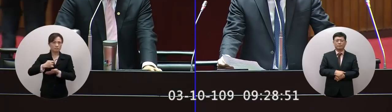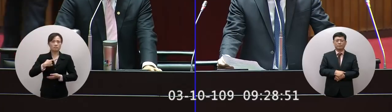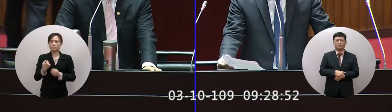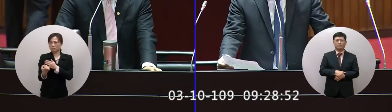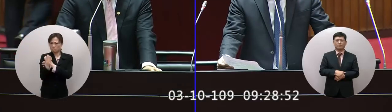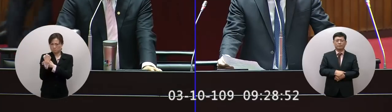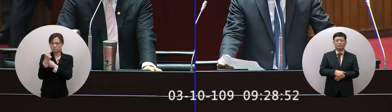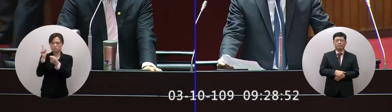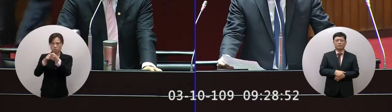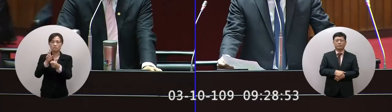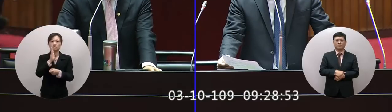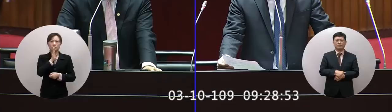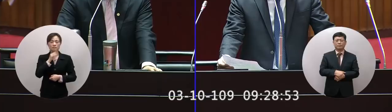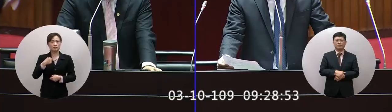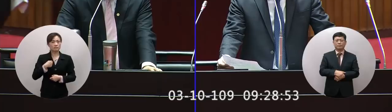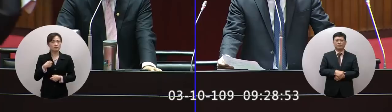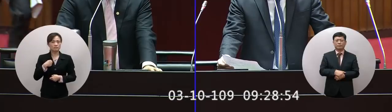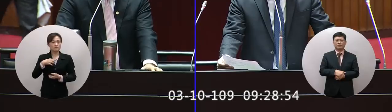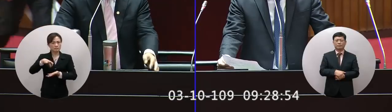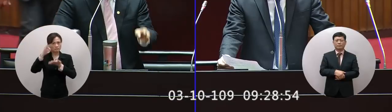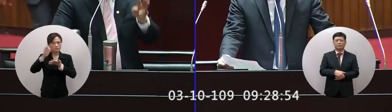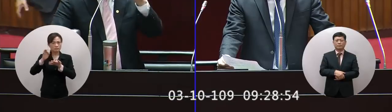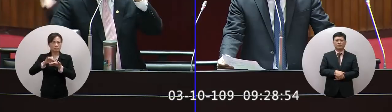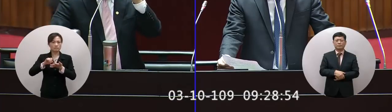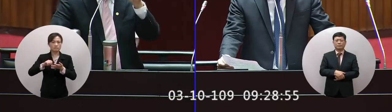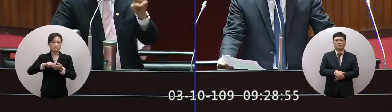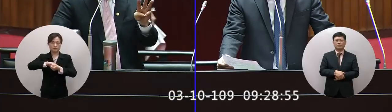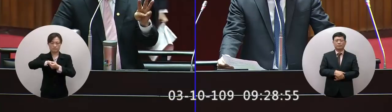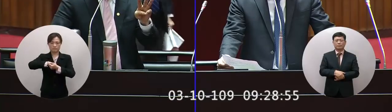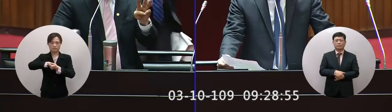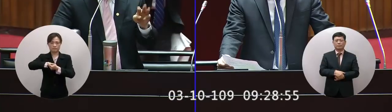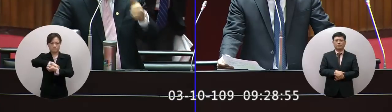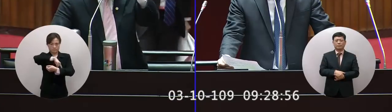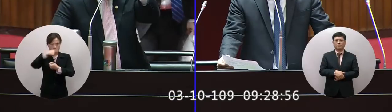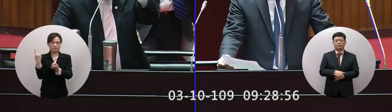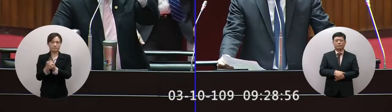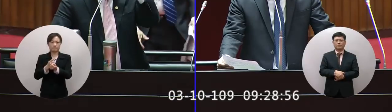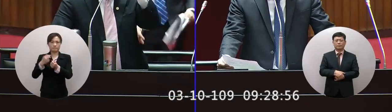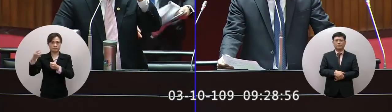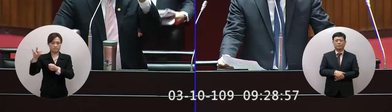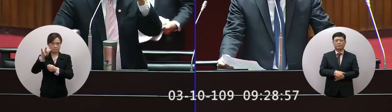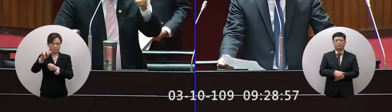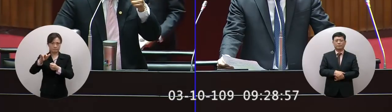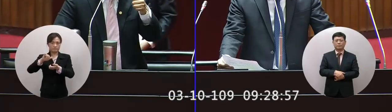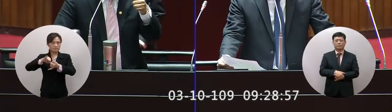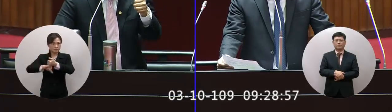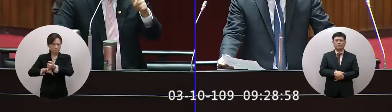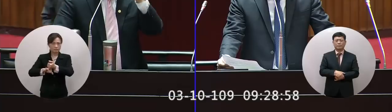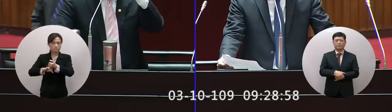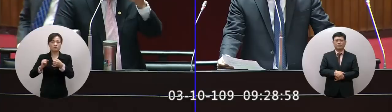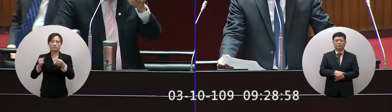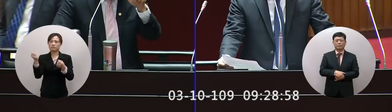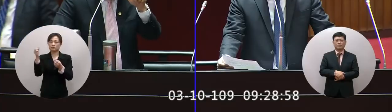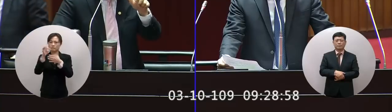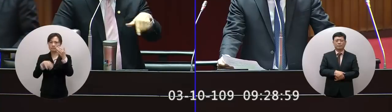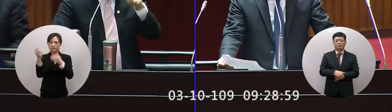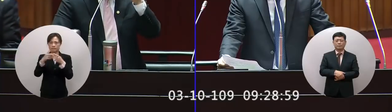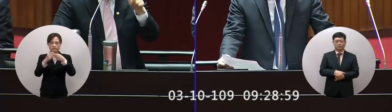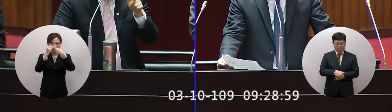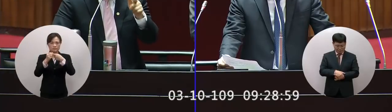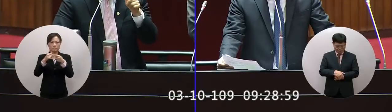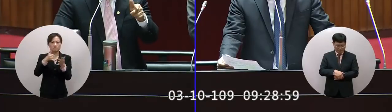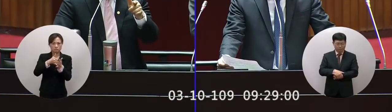做的。那我们一直在谈的专机，坚持3个原则：第一，弱势优先；第